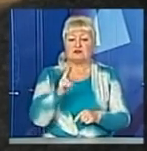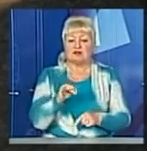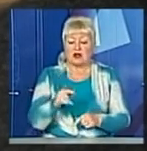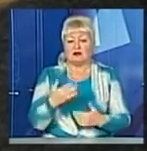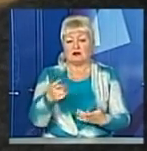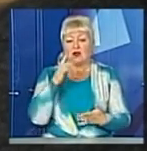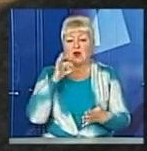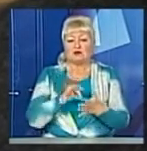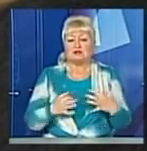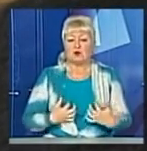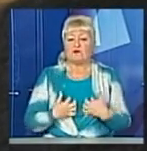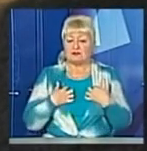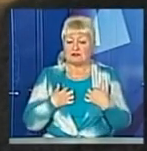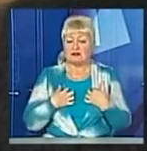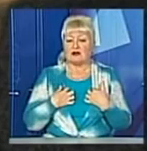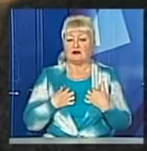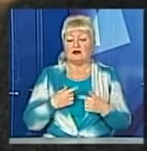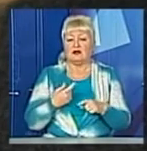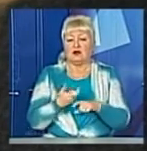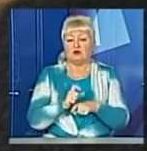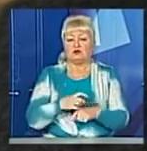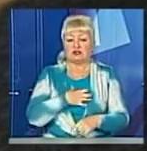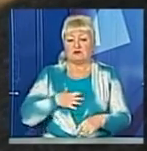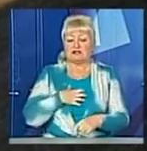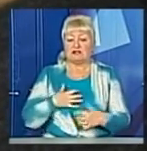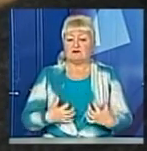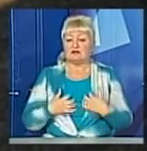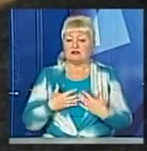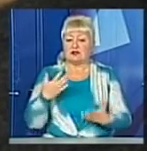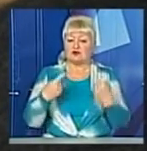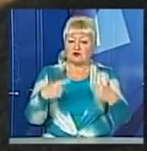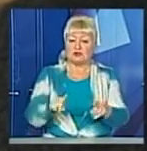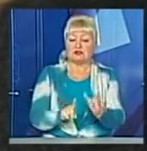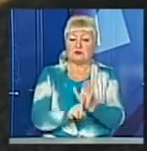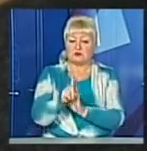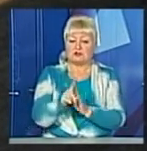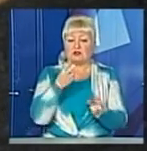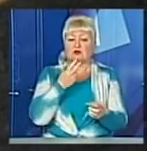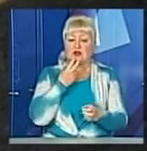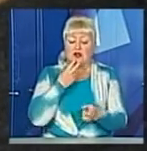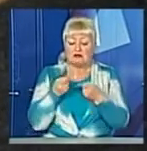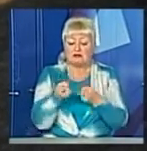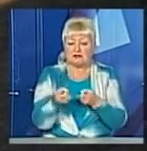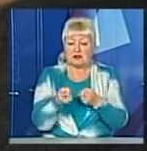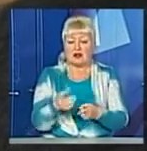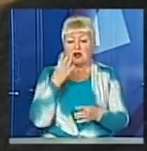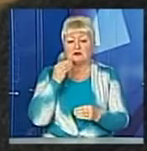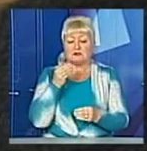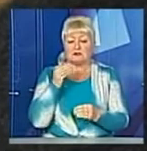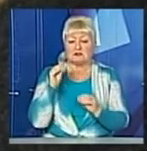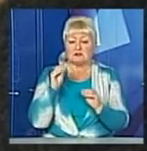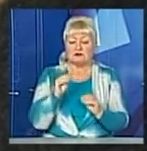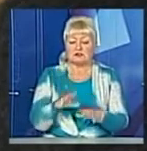оцінковий страх, так званий, це є дуже-дуже суттєвий страх. І якщо інші починають над тобою насміхатися, зневажати або